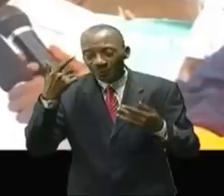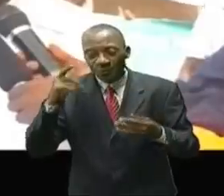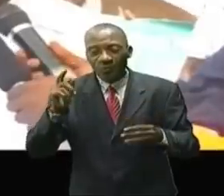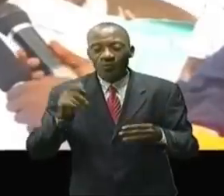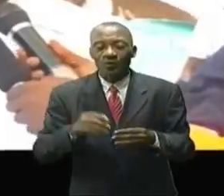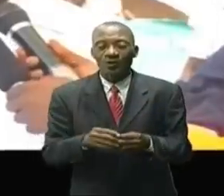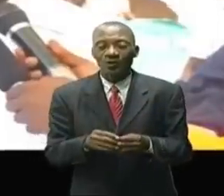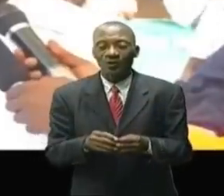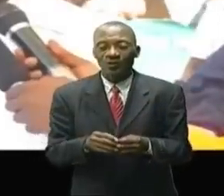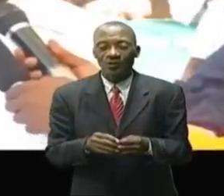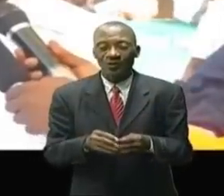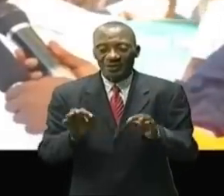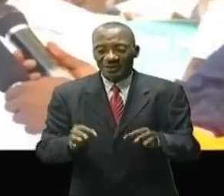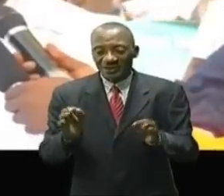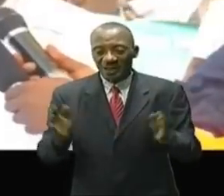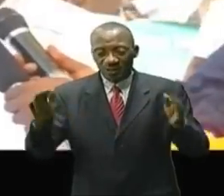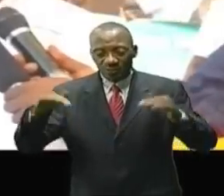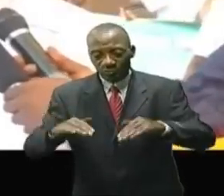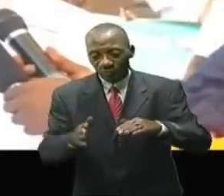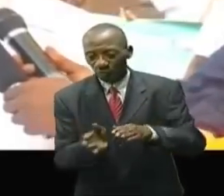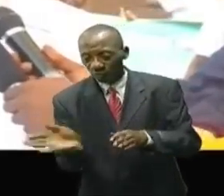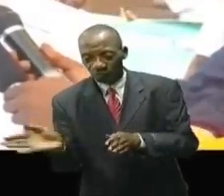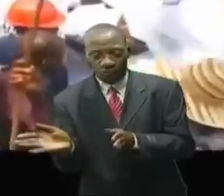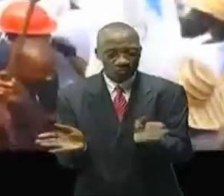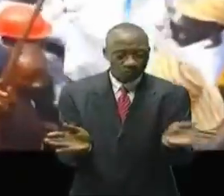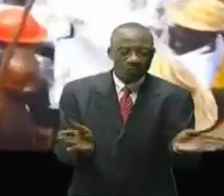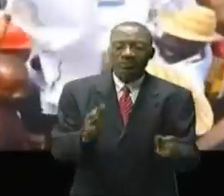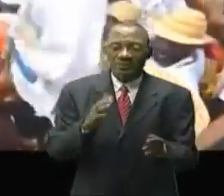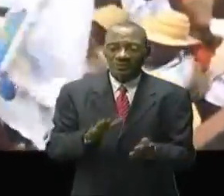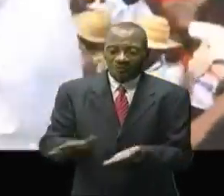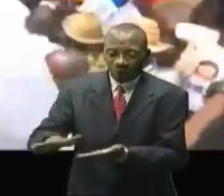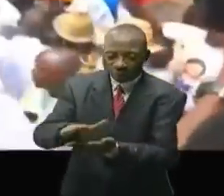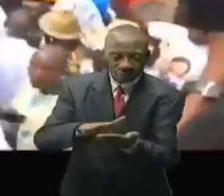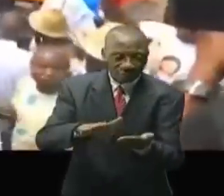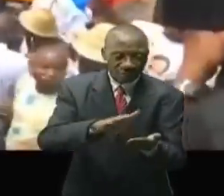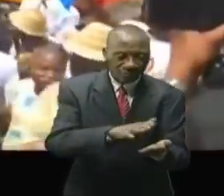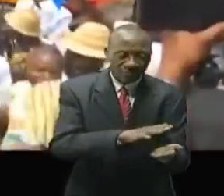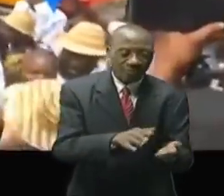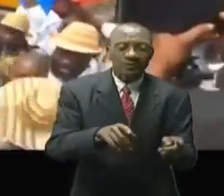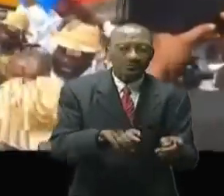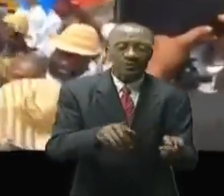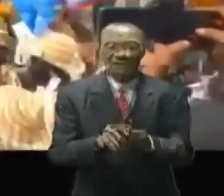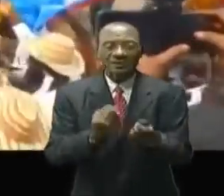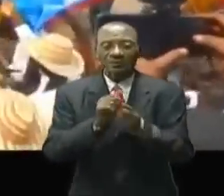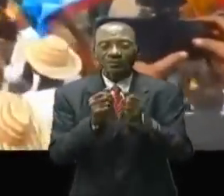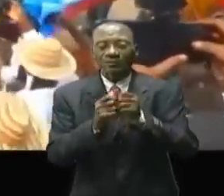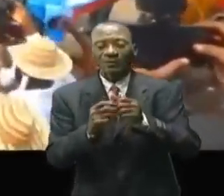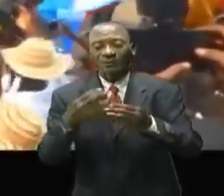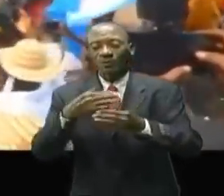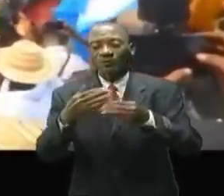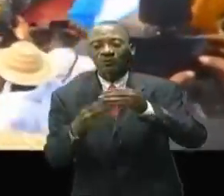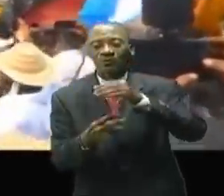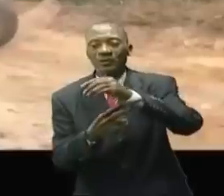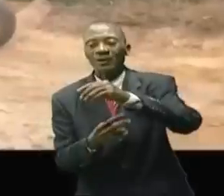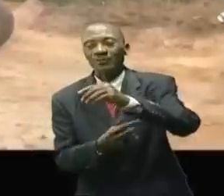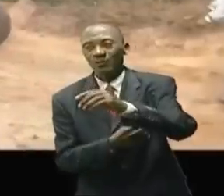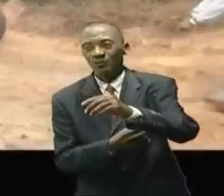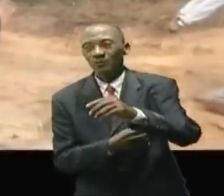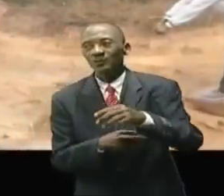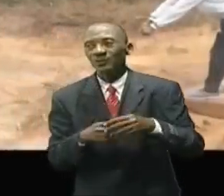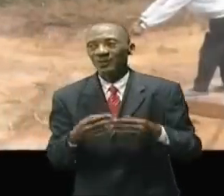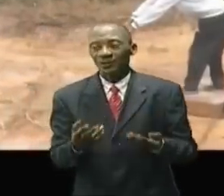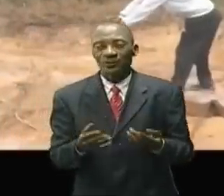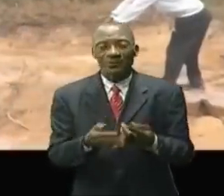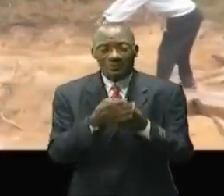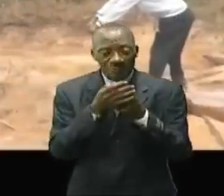et la réparation et construction de ponts et ouvrages d'art. La population et les transporteurs souffrent pour parcourir ces